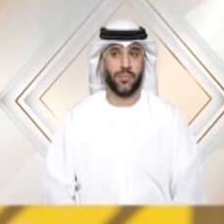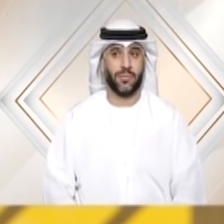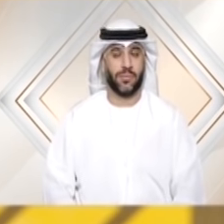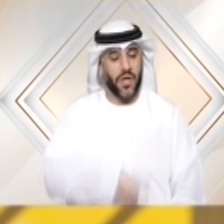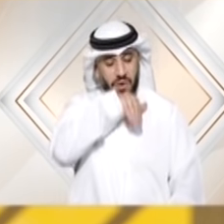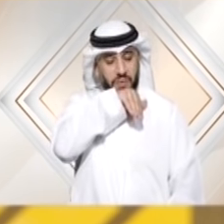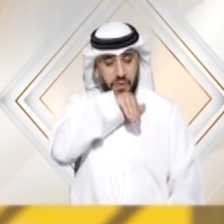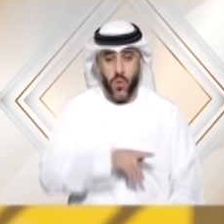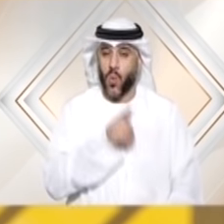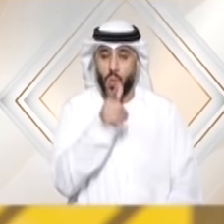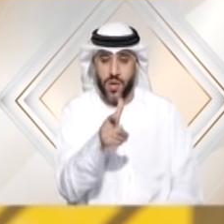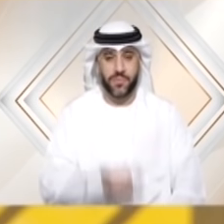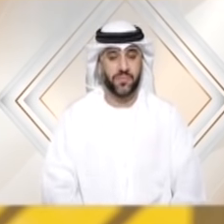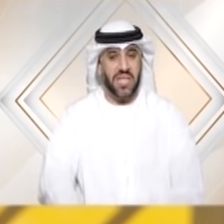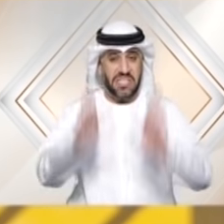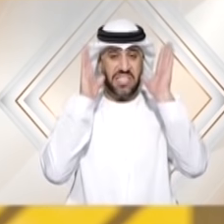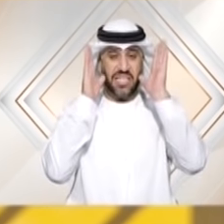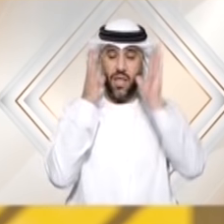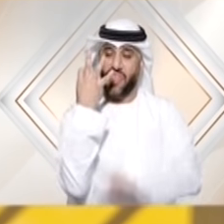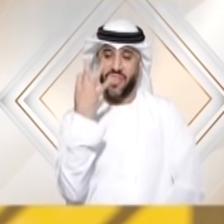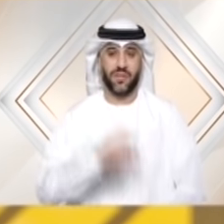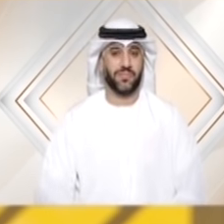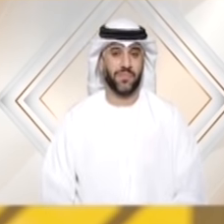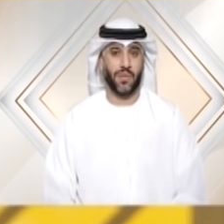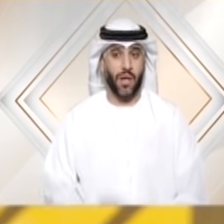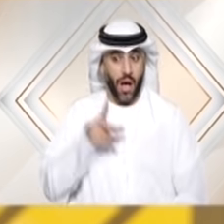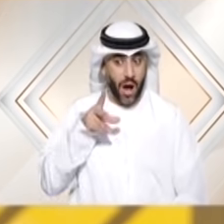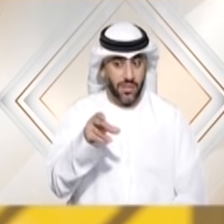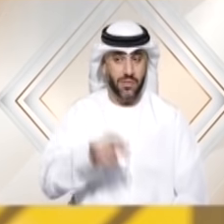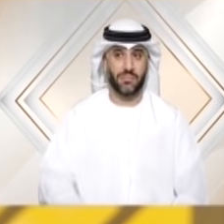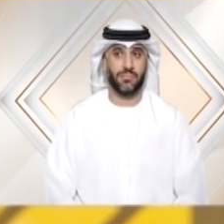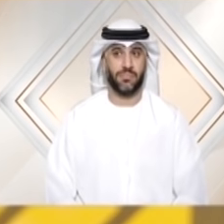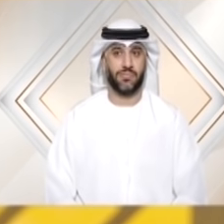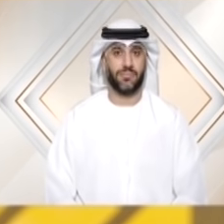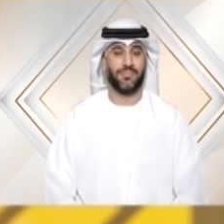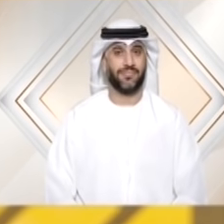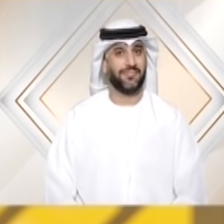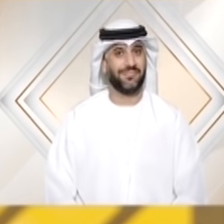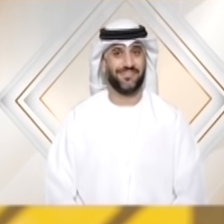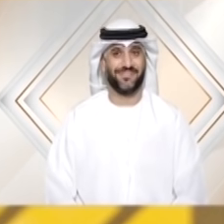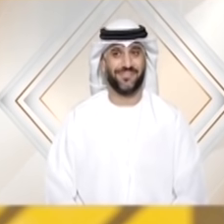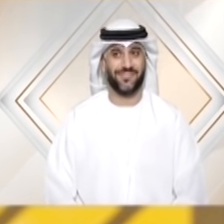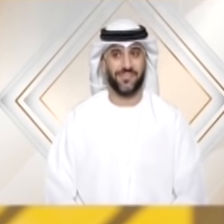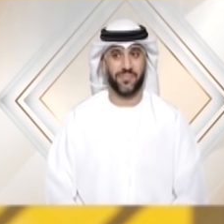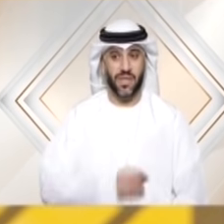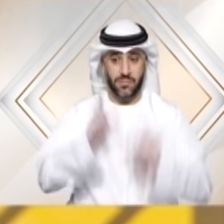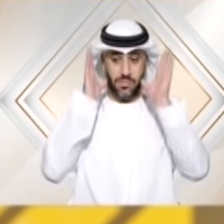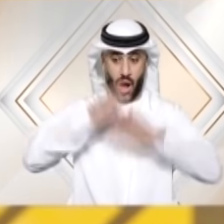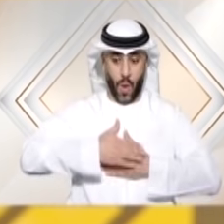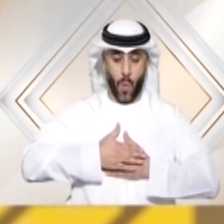حديث يقطع صلاة المرء المسلم ثلاث، شو هن شباب؟ يعني إذا أنا